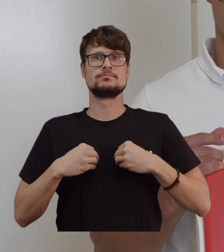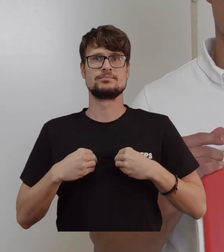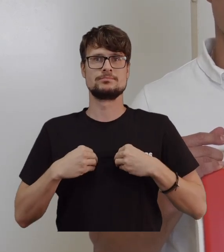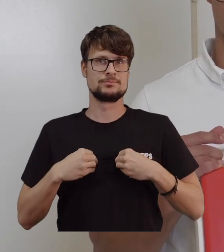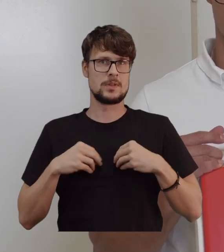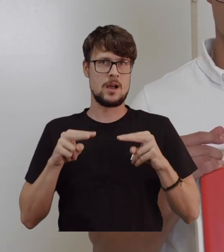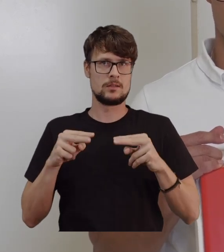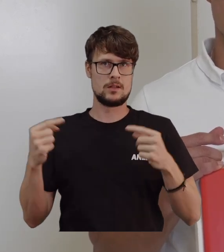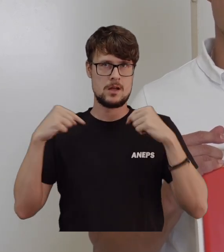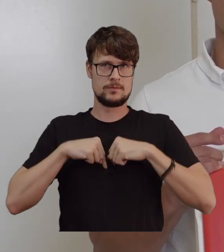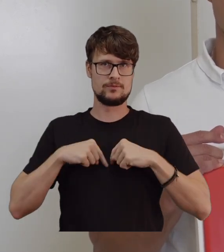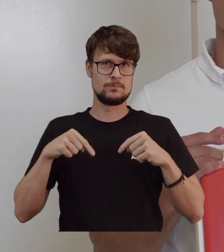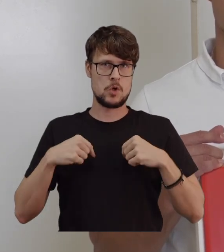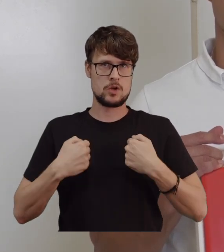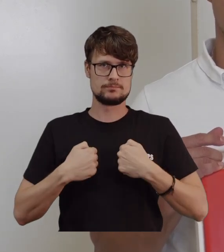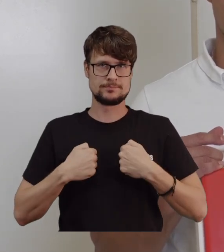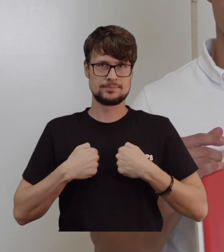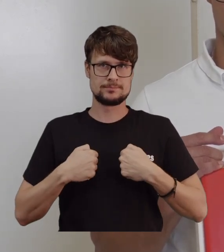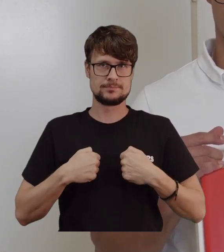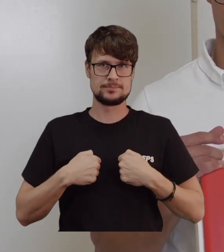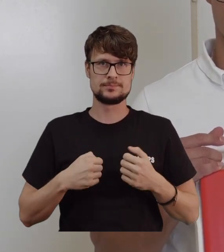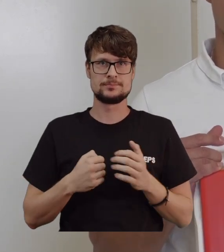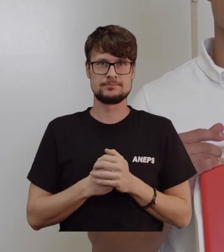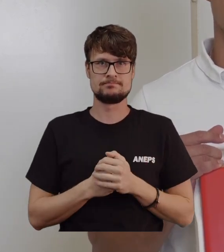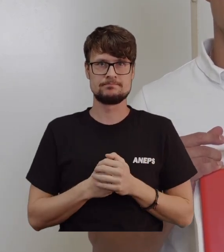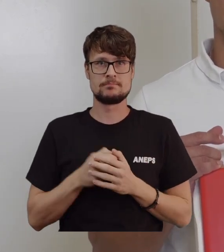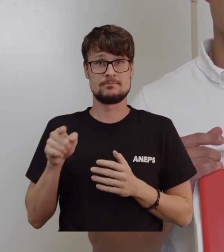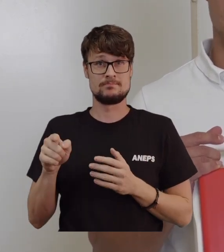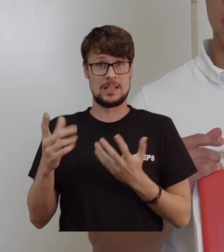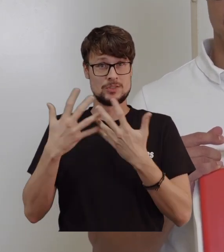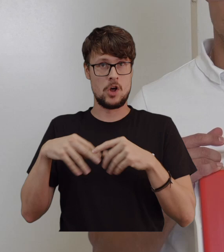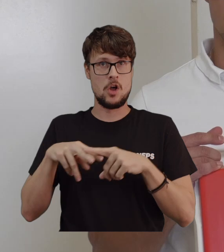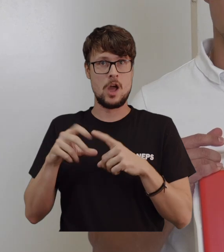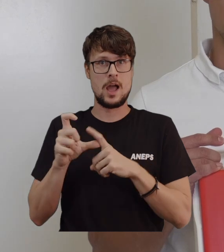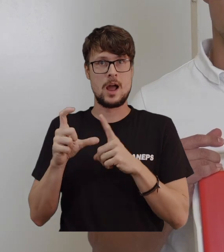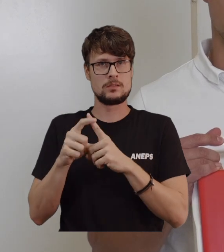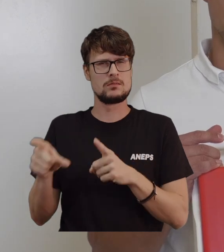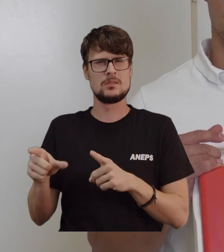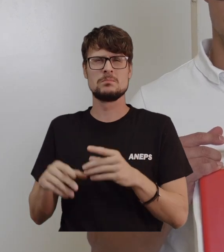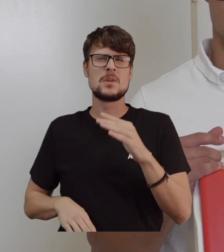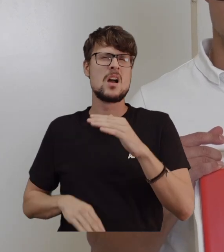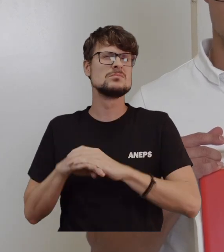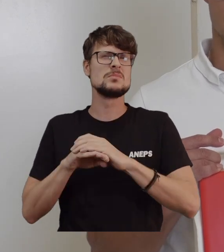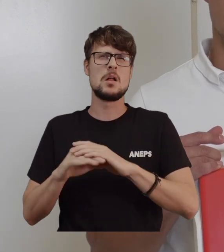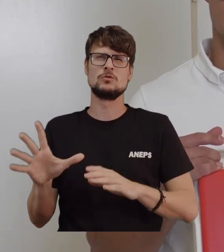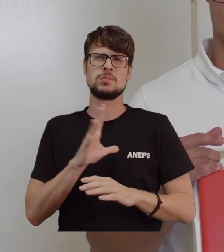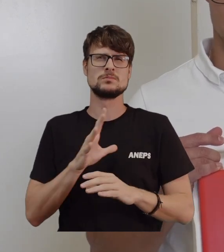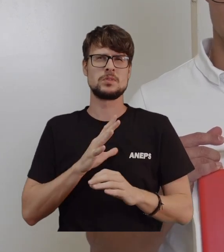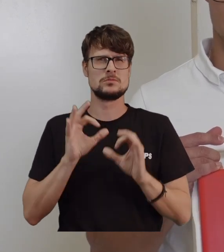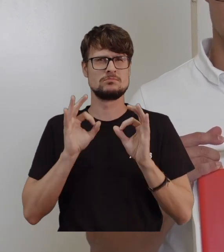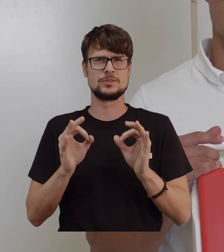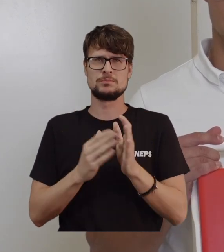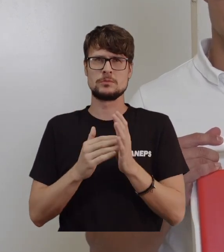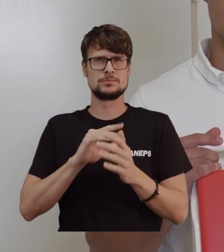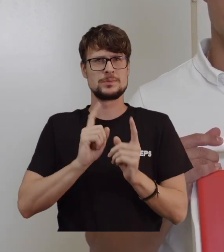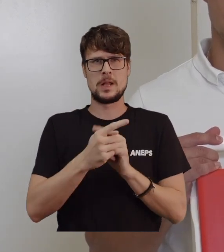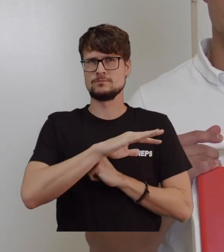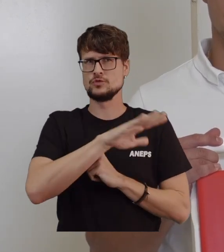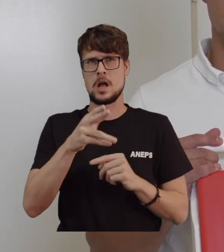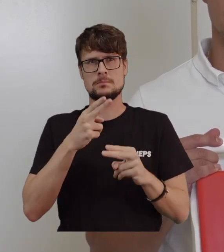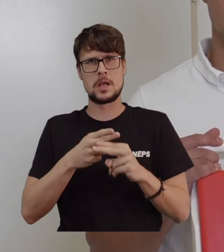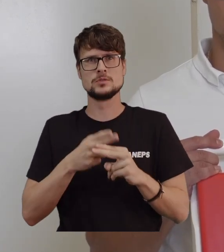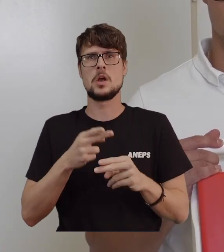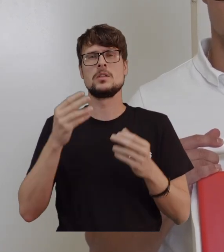výboj. V tom nám pomôže AED. AED je maximálne bezpečné aj pre nás, aj pre pacienta